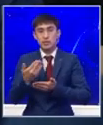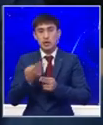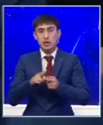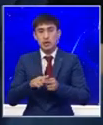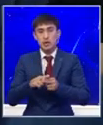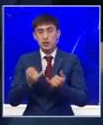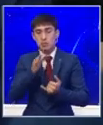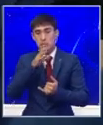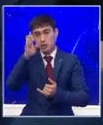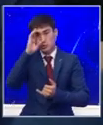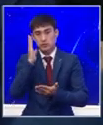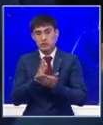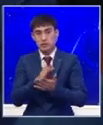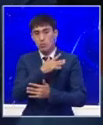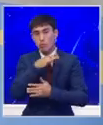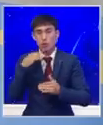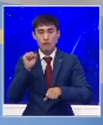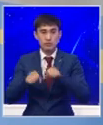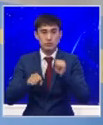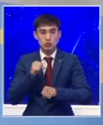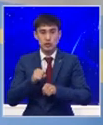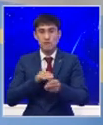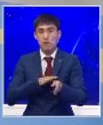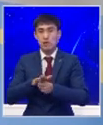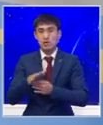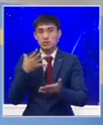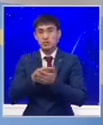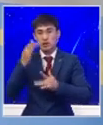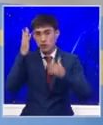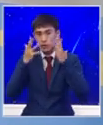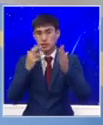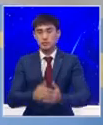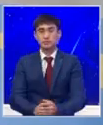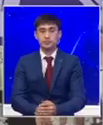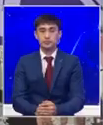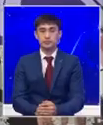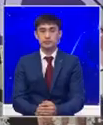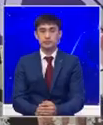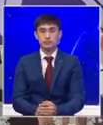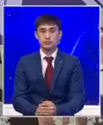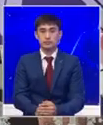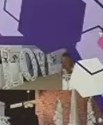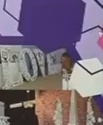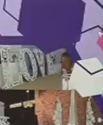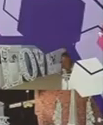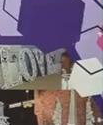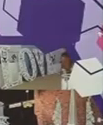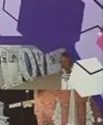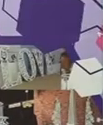данный момент государствам предоставляется множество возможностей для осуществления своих мечтаний Карина закриева габика Абдурахман телеканал